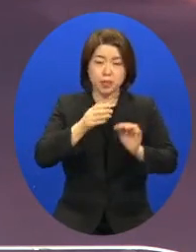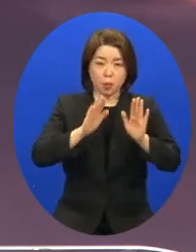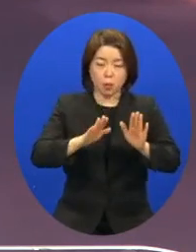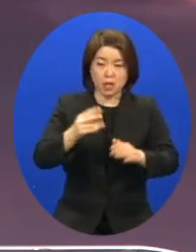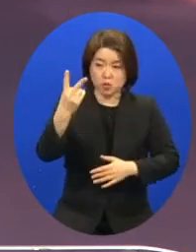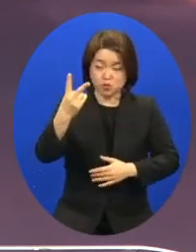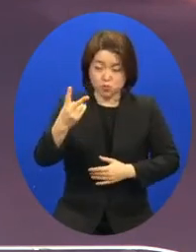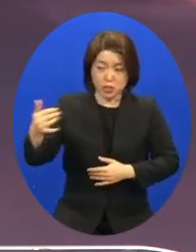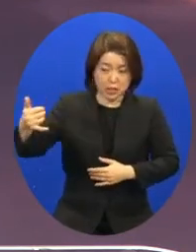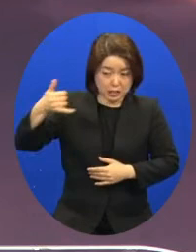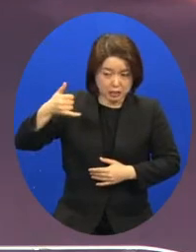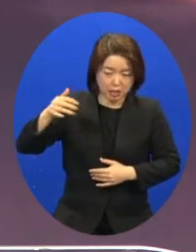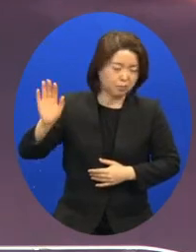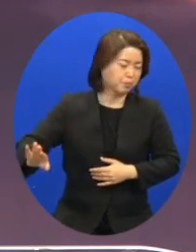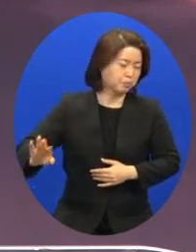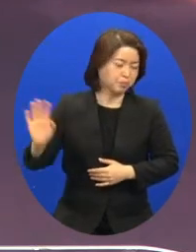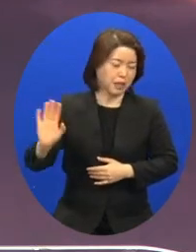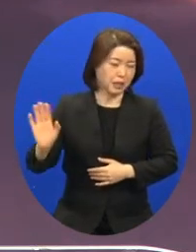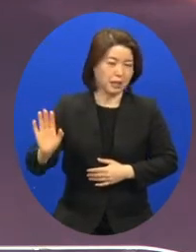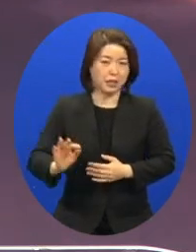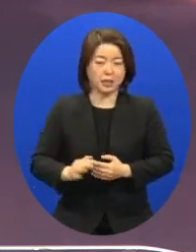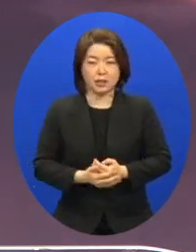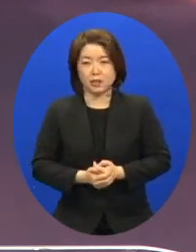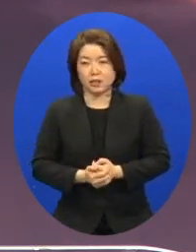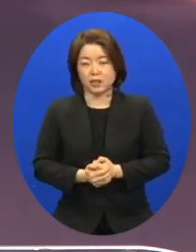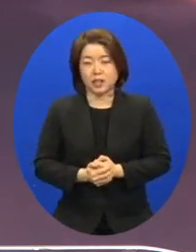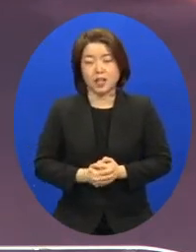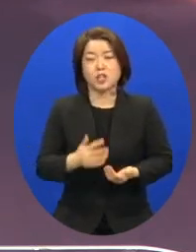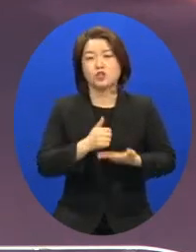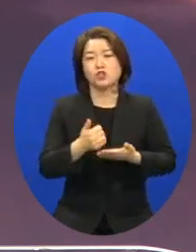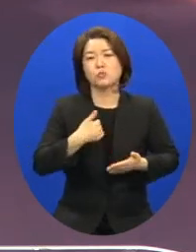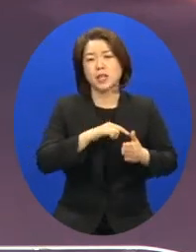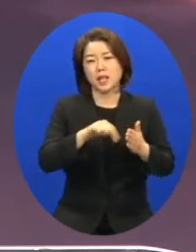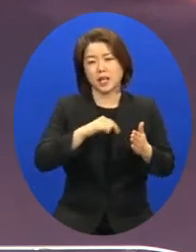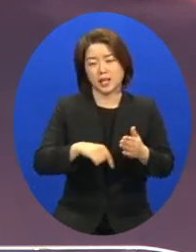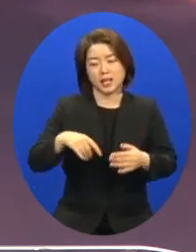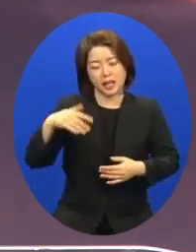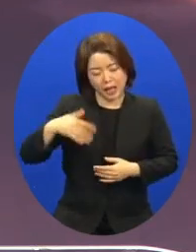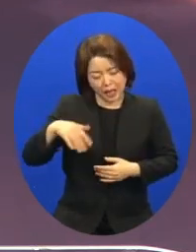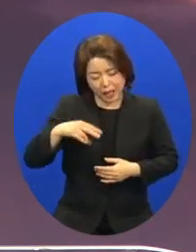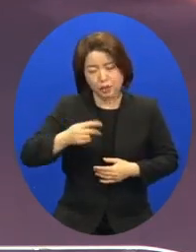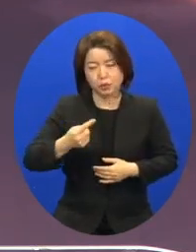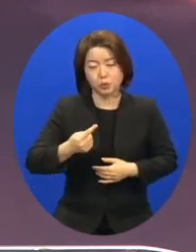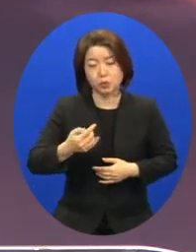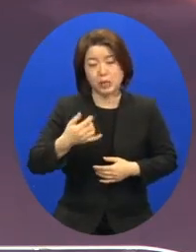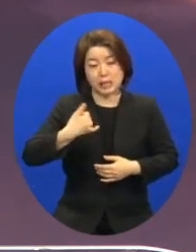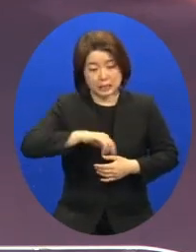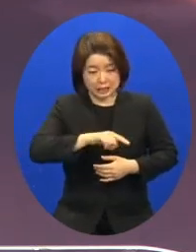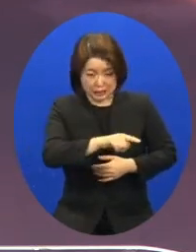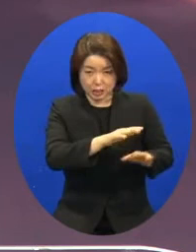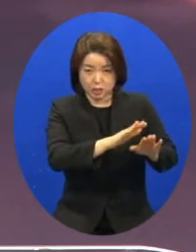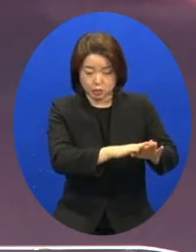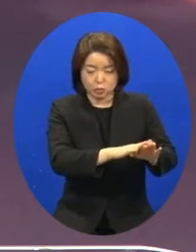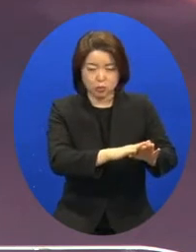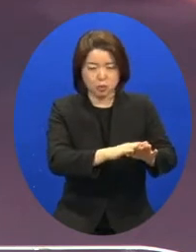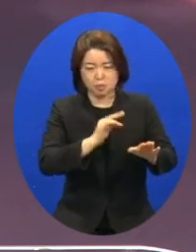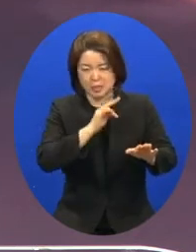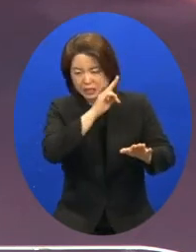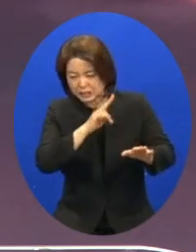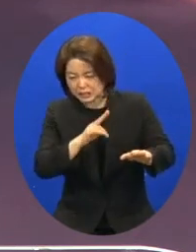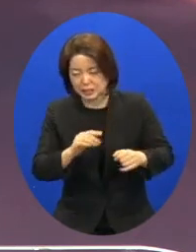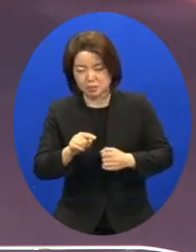두 번이나 전화를 안 받았습니다. 주님, 제 안에 아직도 자녀를 두고 시기, 질투, 욕심,